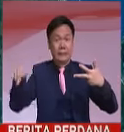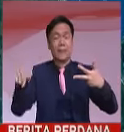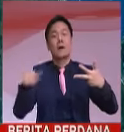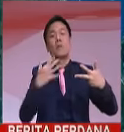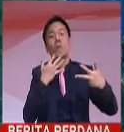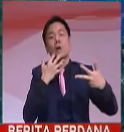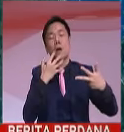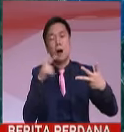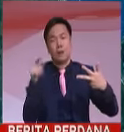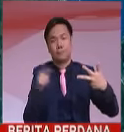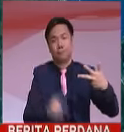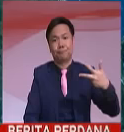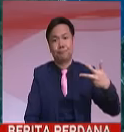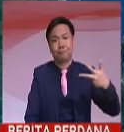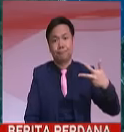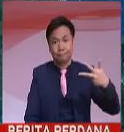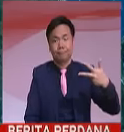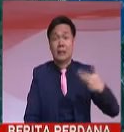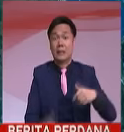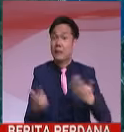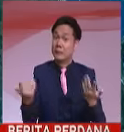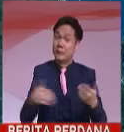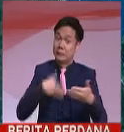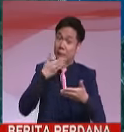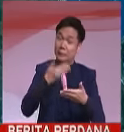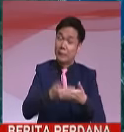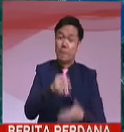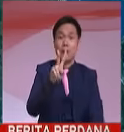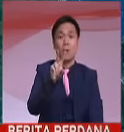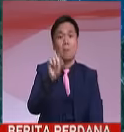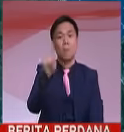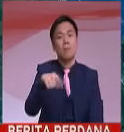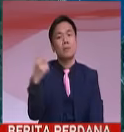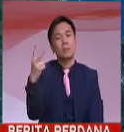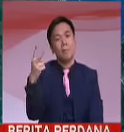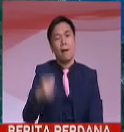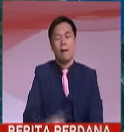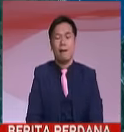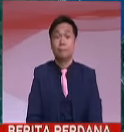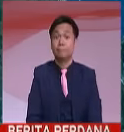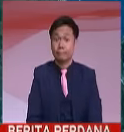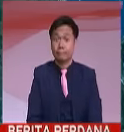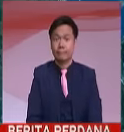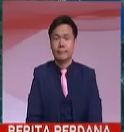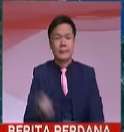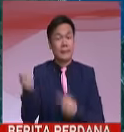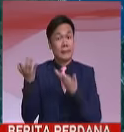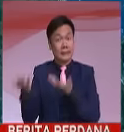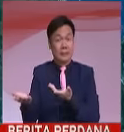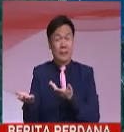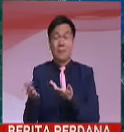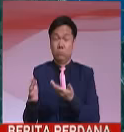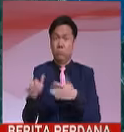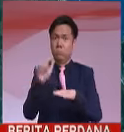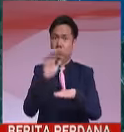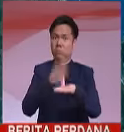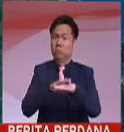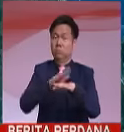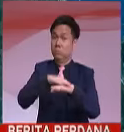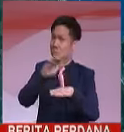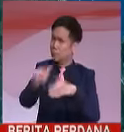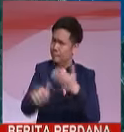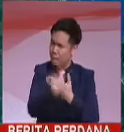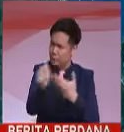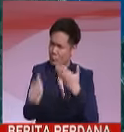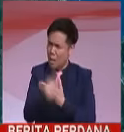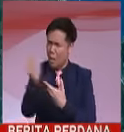bawahnya berkenaan yang akan pakai pada 20 Desember nanti oleh itu keadaan ini adalah amat berbahaya